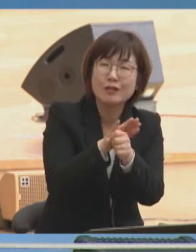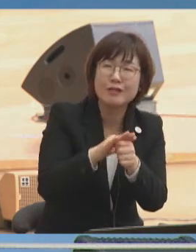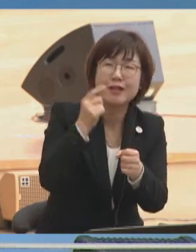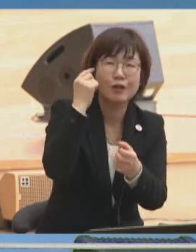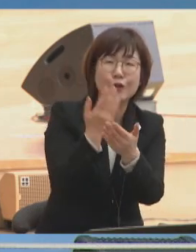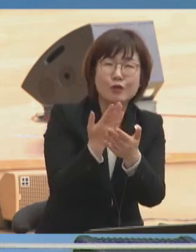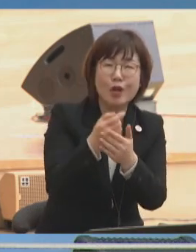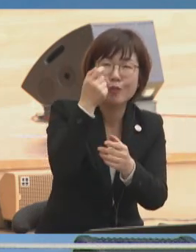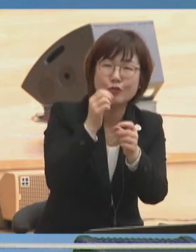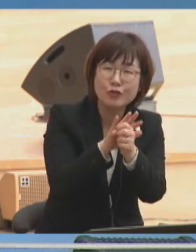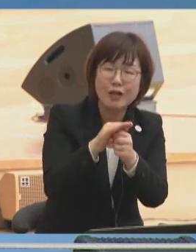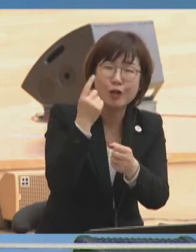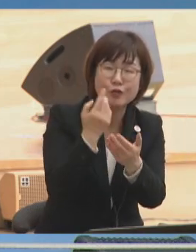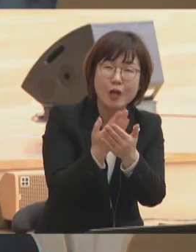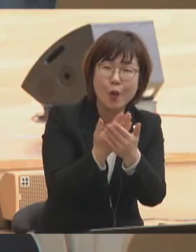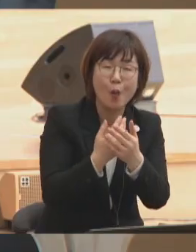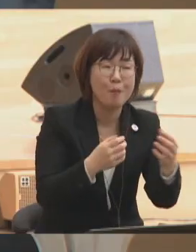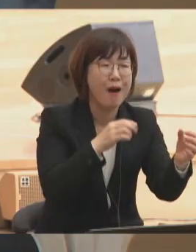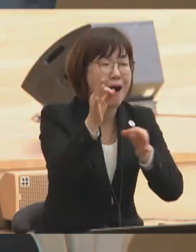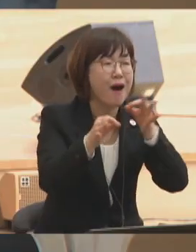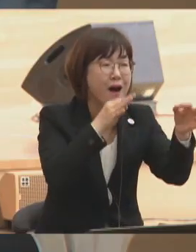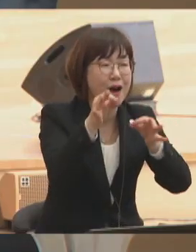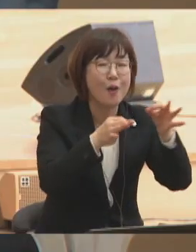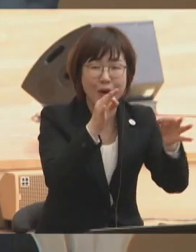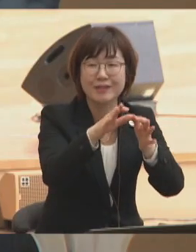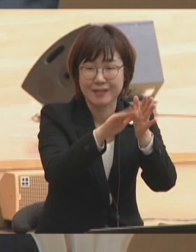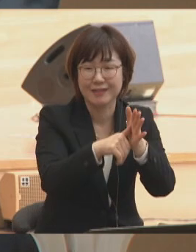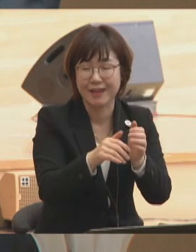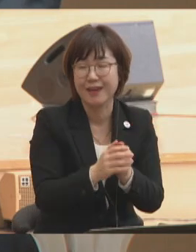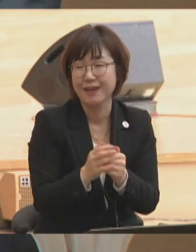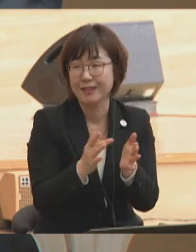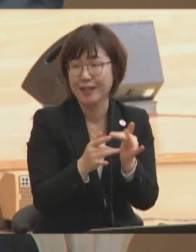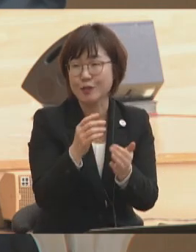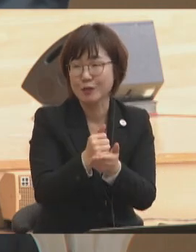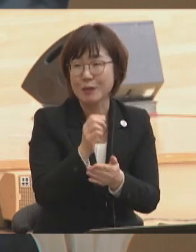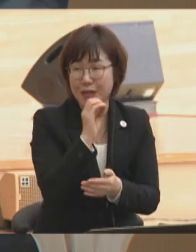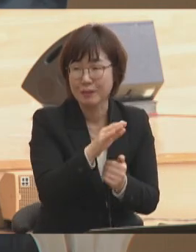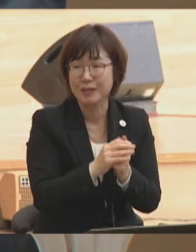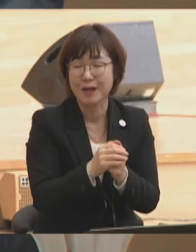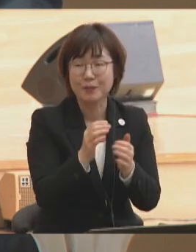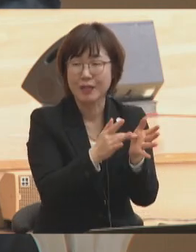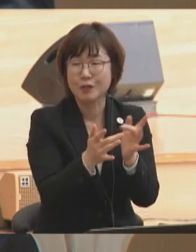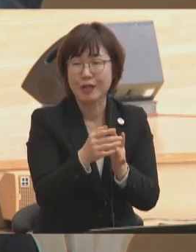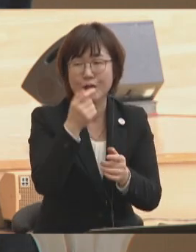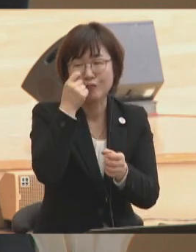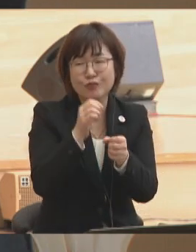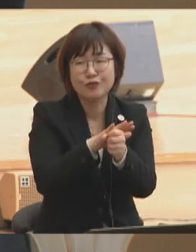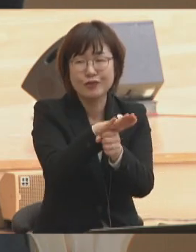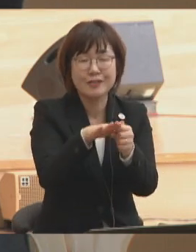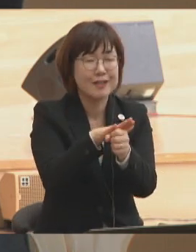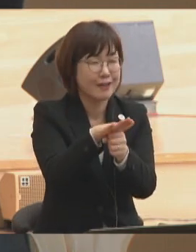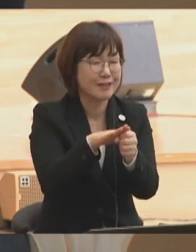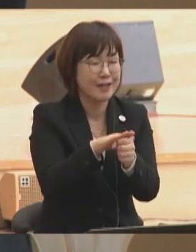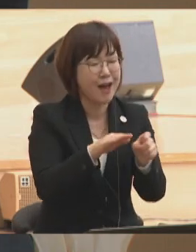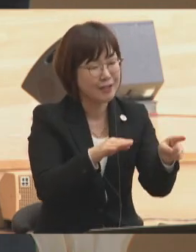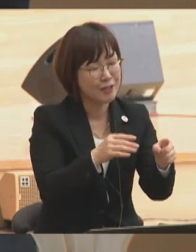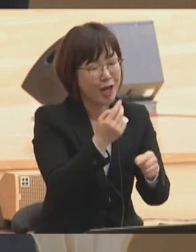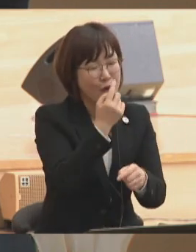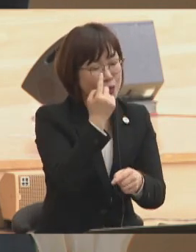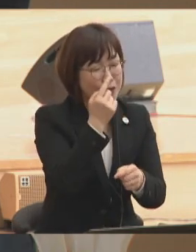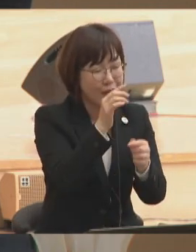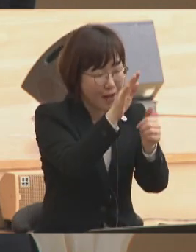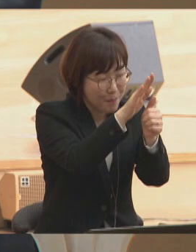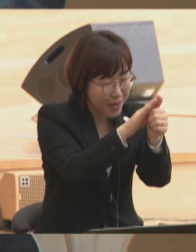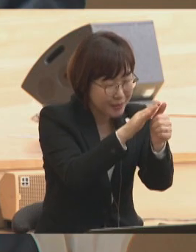막 외쳐요. 어떻게 했어요? 읽어볼까요? 읽습니다. 예수께서, 시작. 예수께서 불쌍히 여기사 그들의 눈을